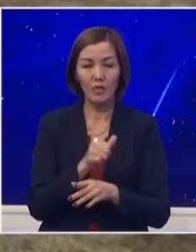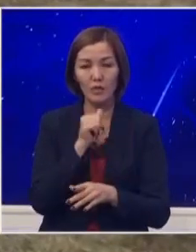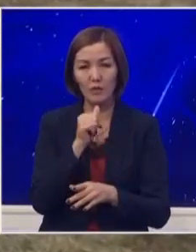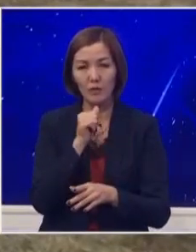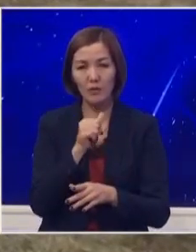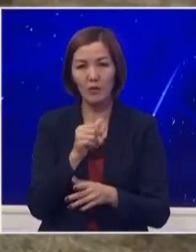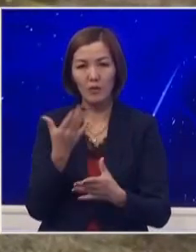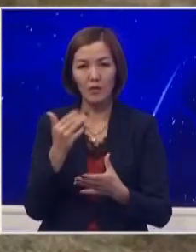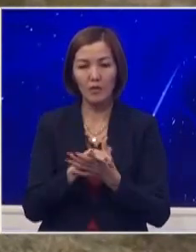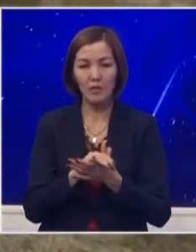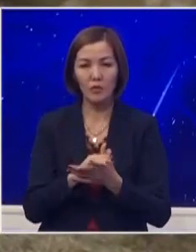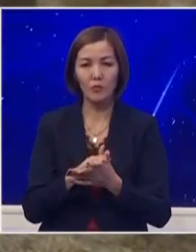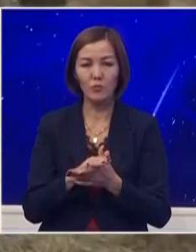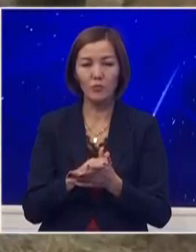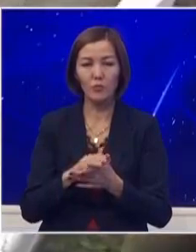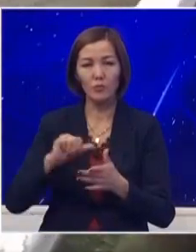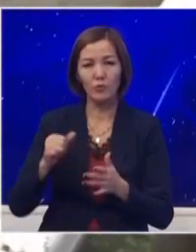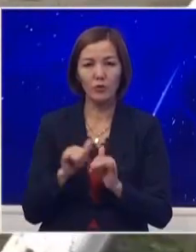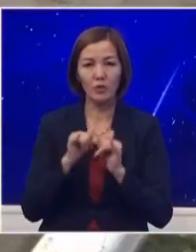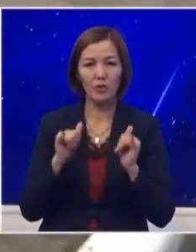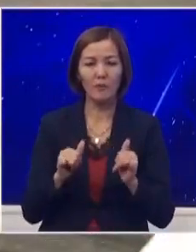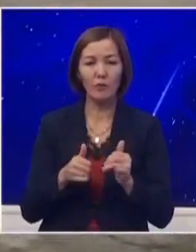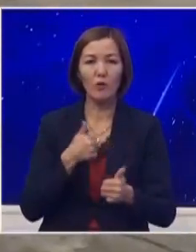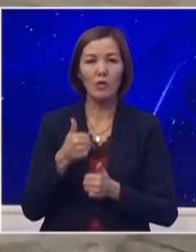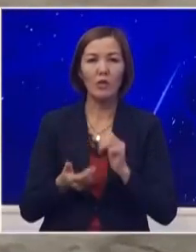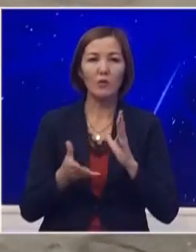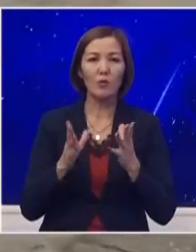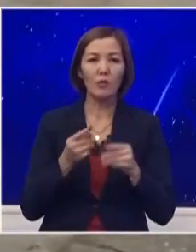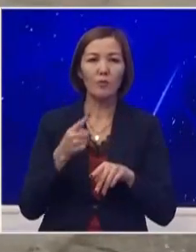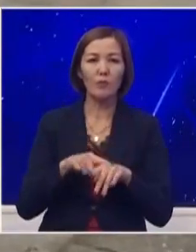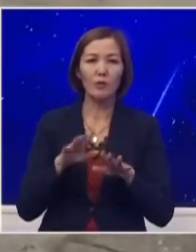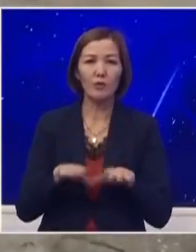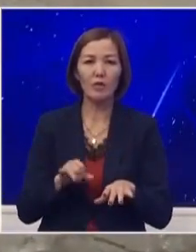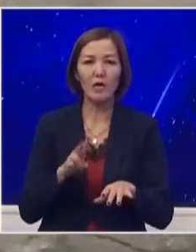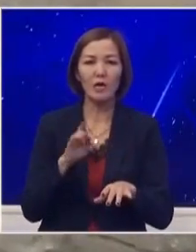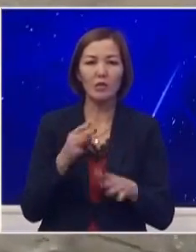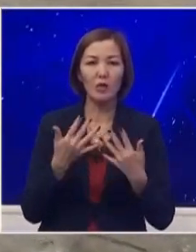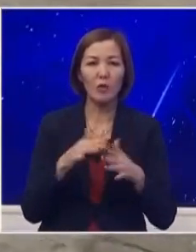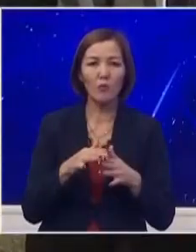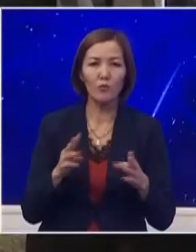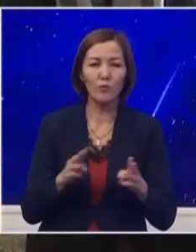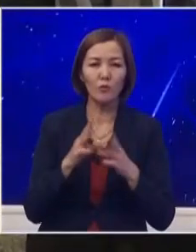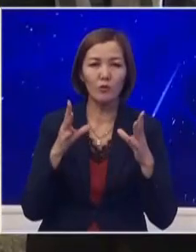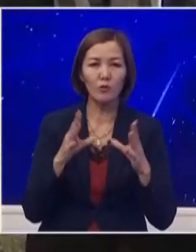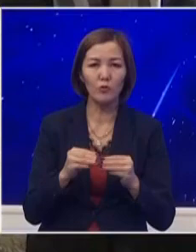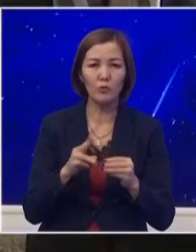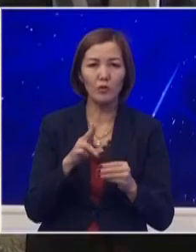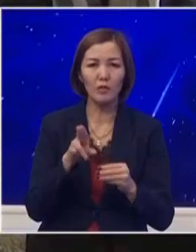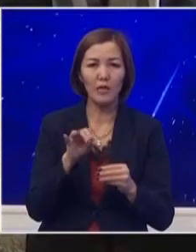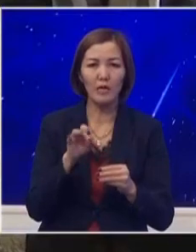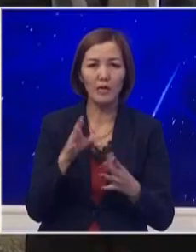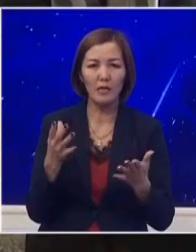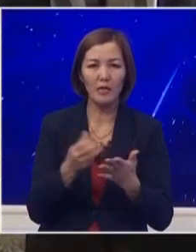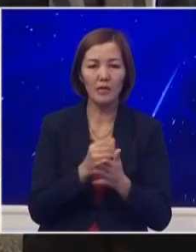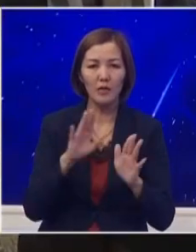танысу мақсатында бұл. Жарыс қорытындысы бойынша бірінші орында Ақши ауылының өрт сөндірушісі Дархан Жамамұратов алды.